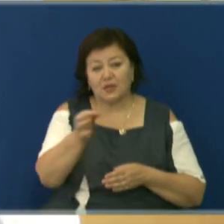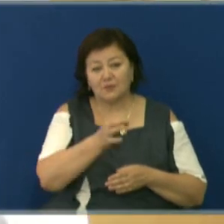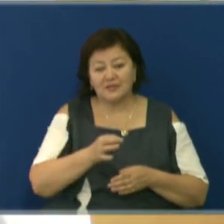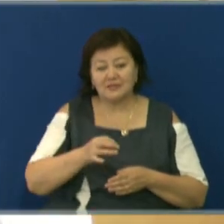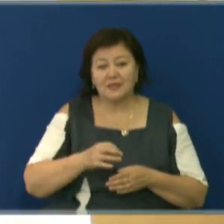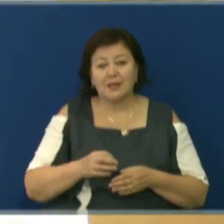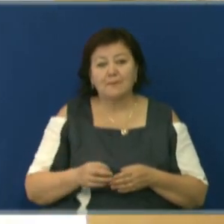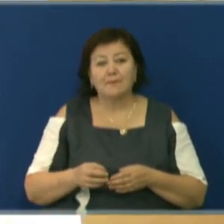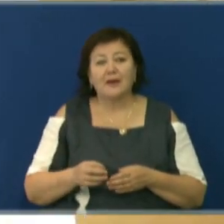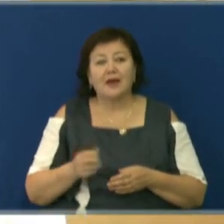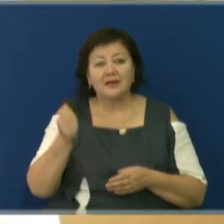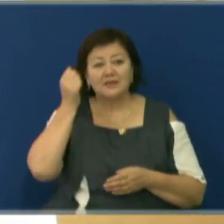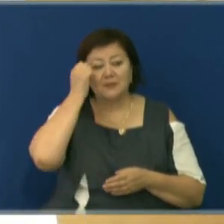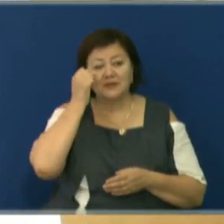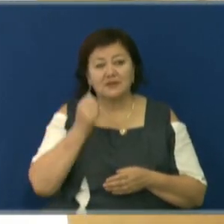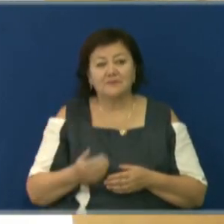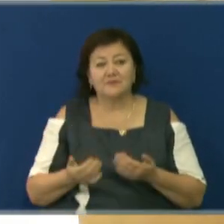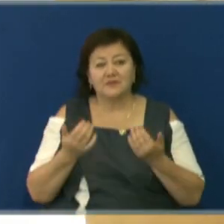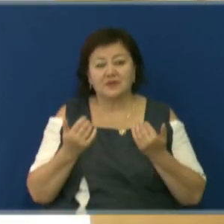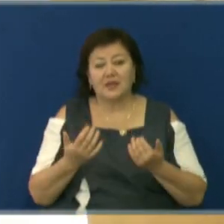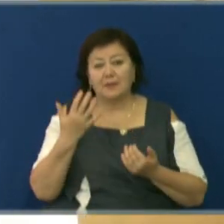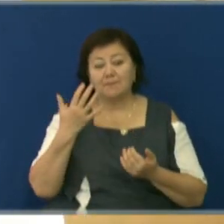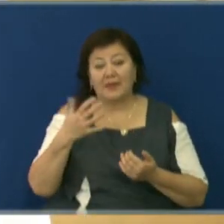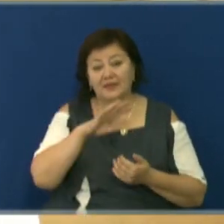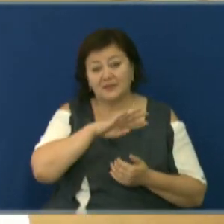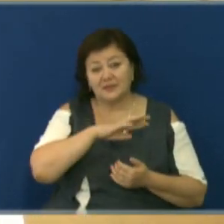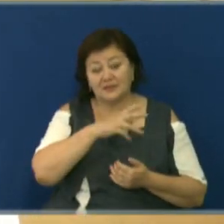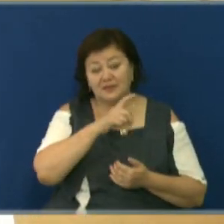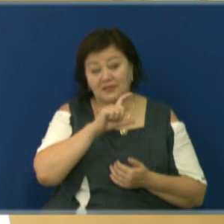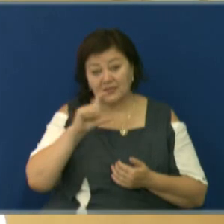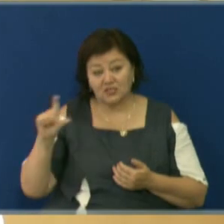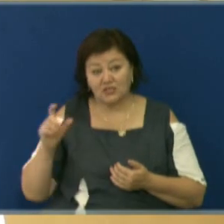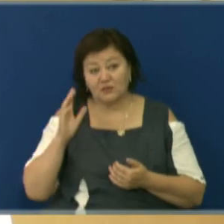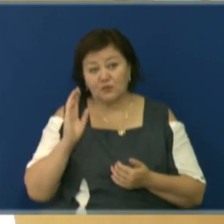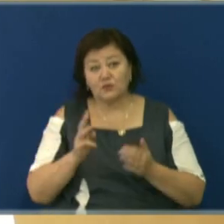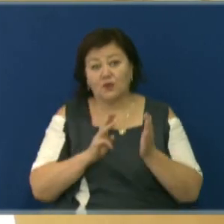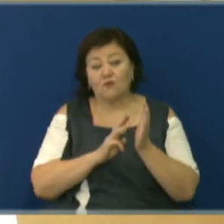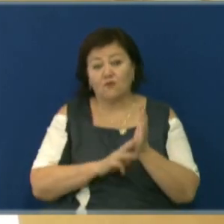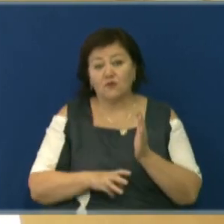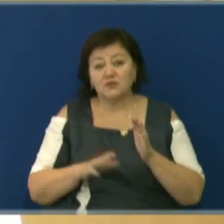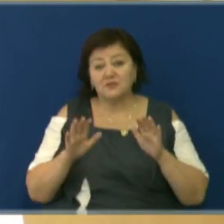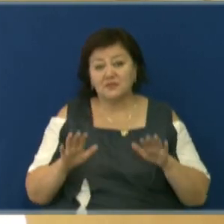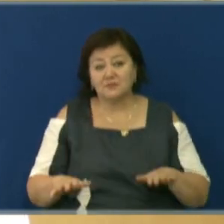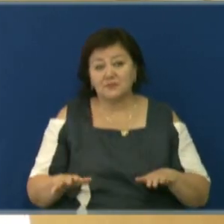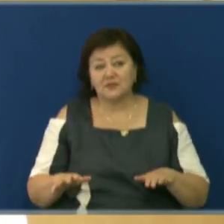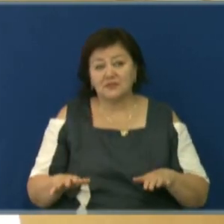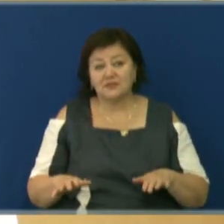В данном корпусе, состоящем из 5 этажей, здесь будет на 85 коек